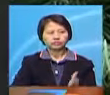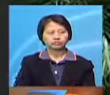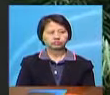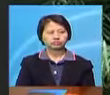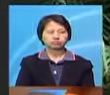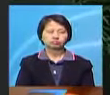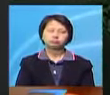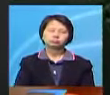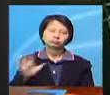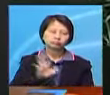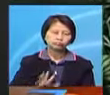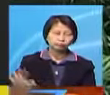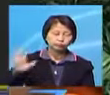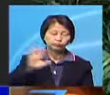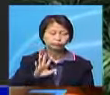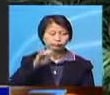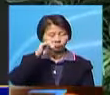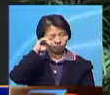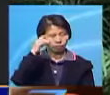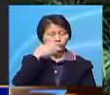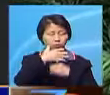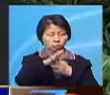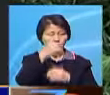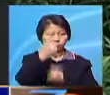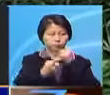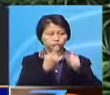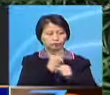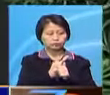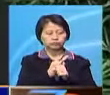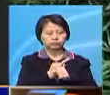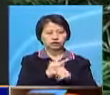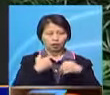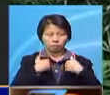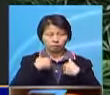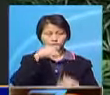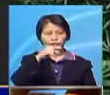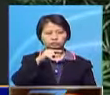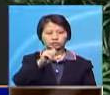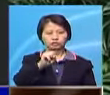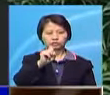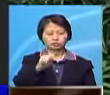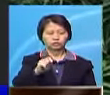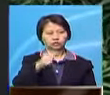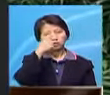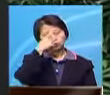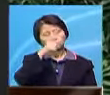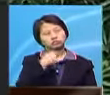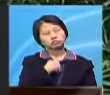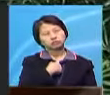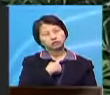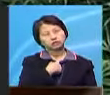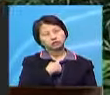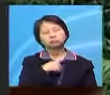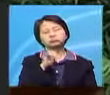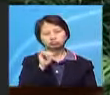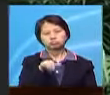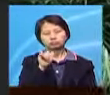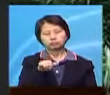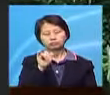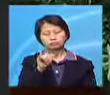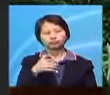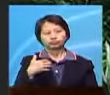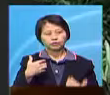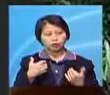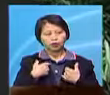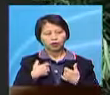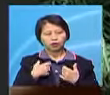Secara keseluruhan lah, selepas setahun kan kita dah jalankan untuk GST ni, for me memang ada